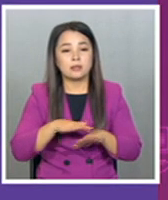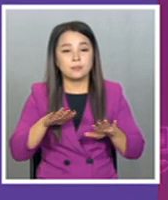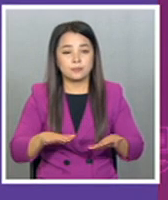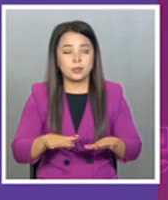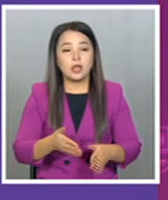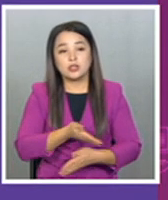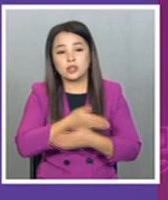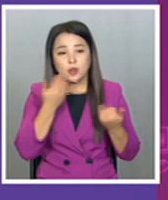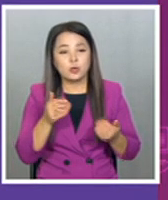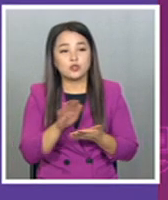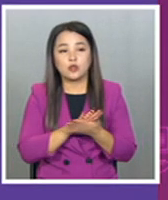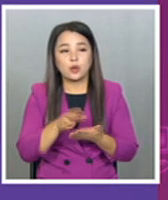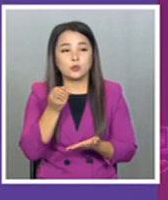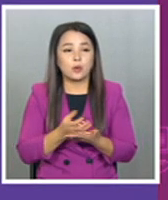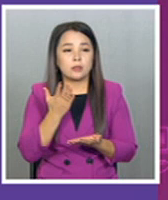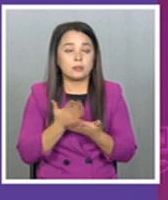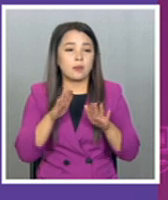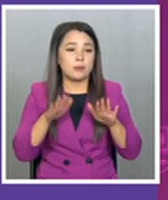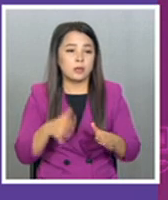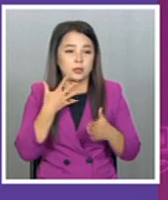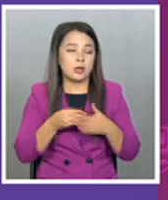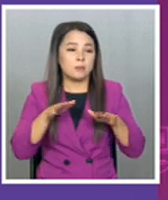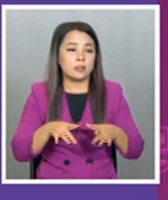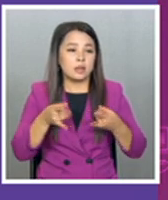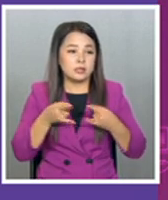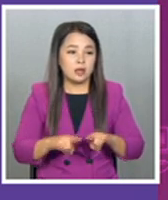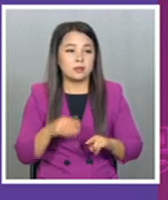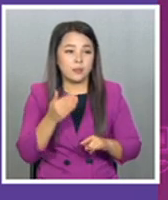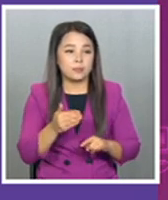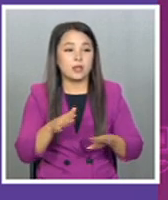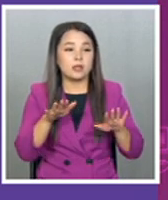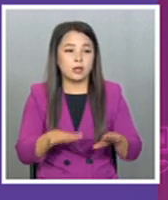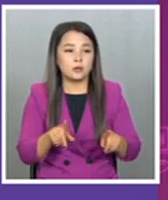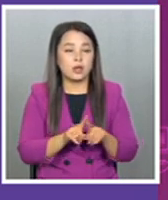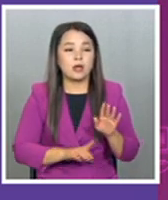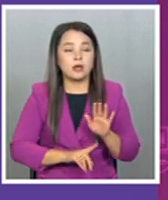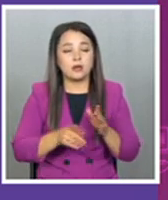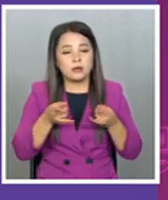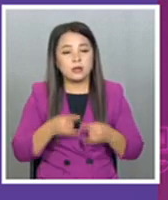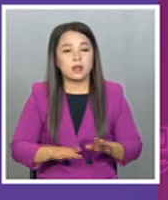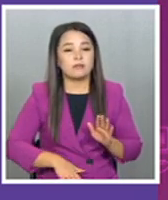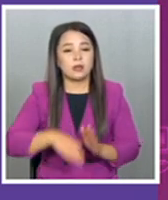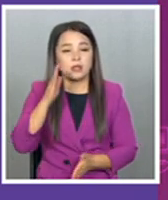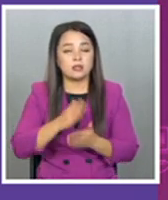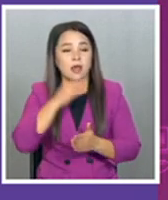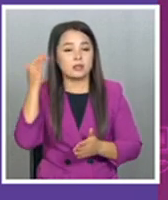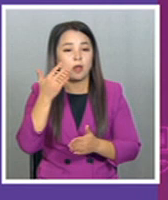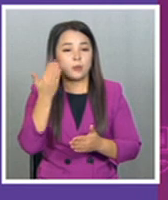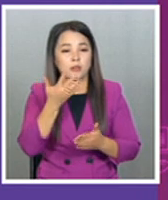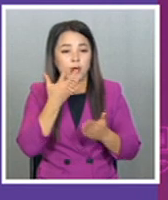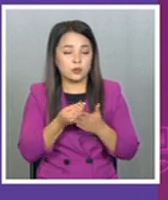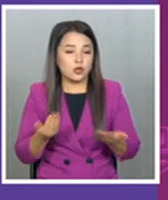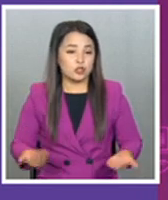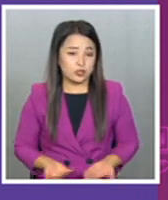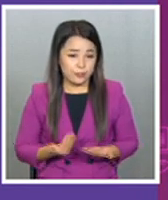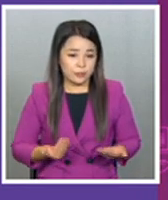Нет человеку ничего дороже места, где он родился, края, где он вырос, неба, под которым он жил. Да